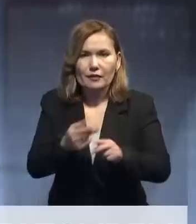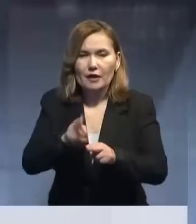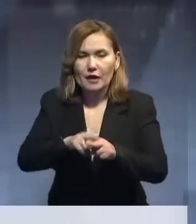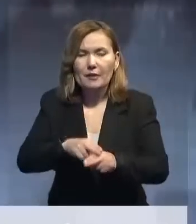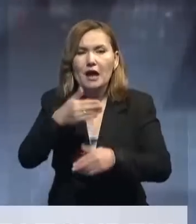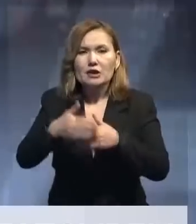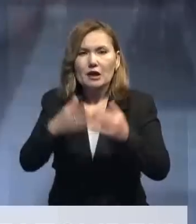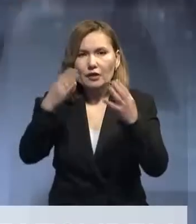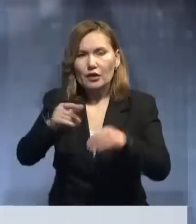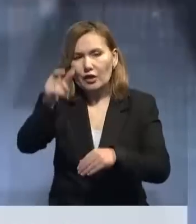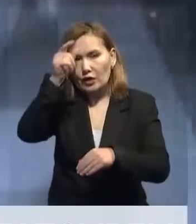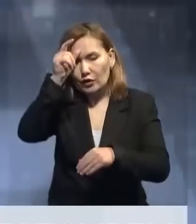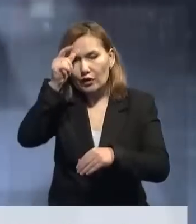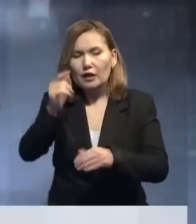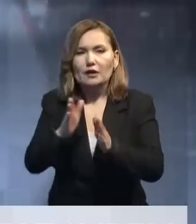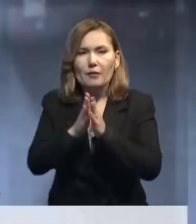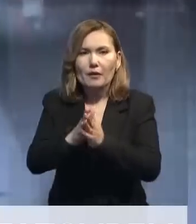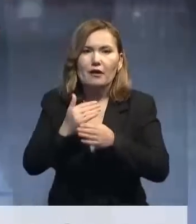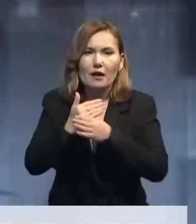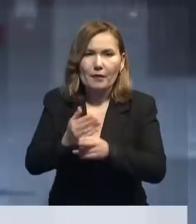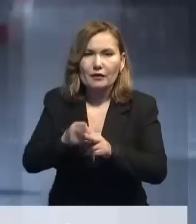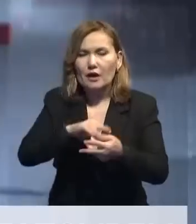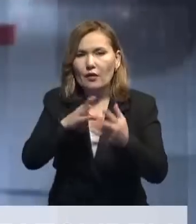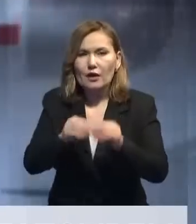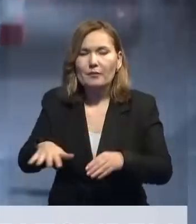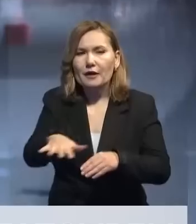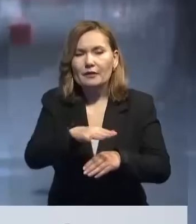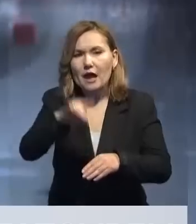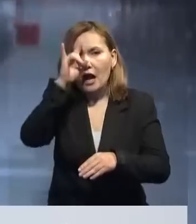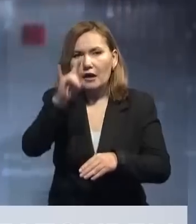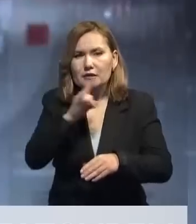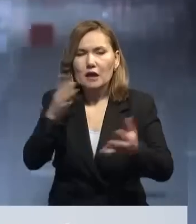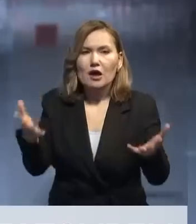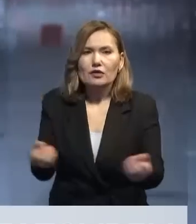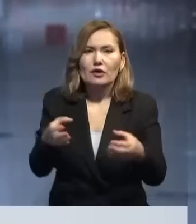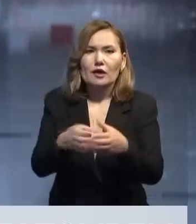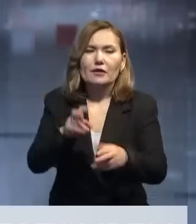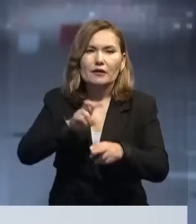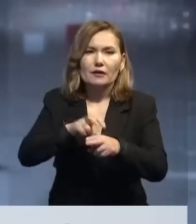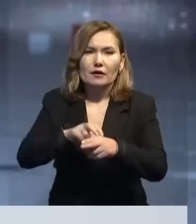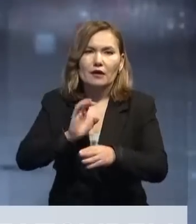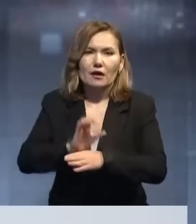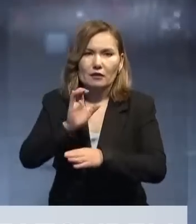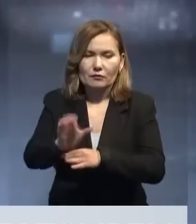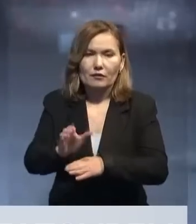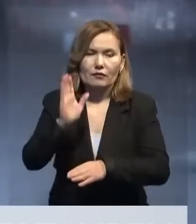Түркия үкіметінің өтініші бойынша зардап шеккен өңірлерге қазақстандық құтқарушылар мен дәрігерлер барады.